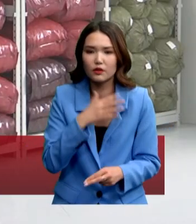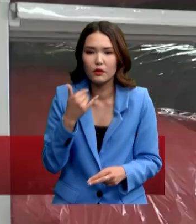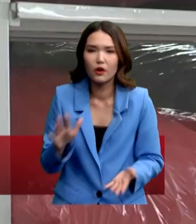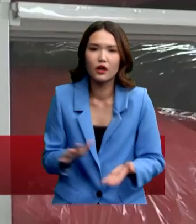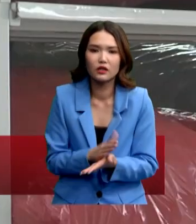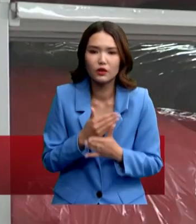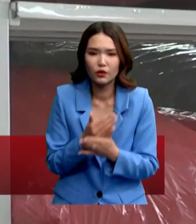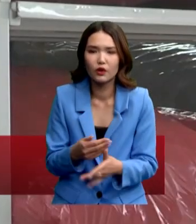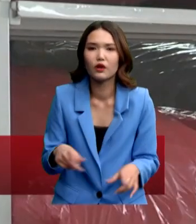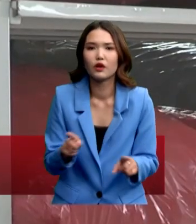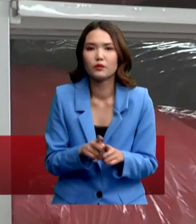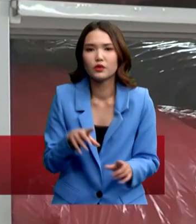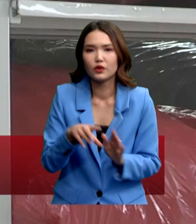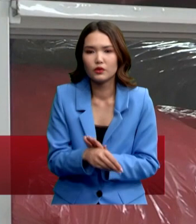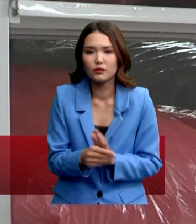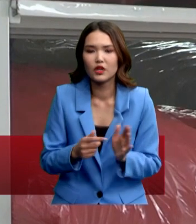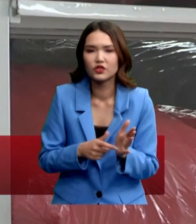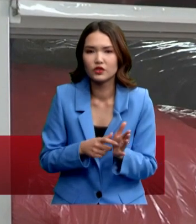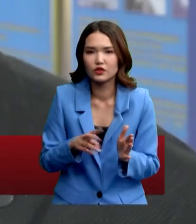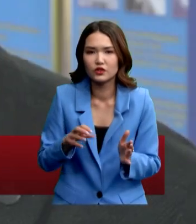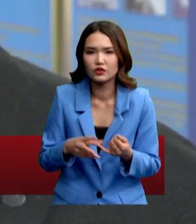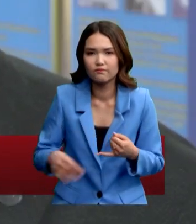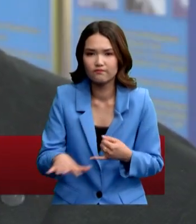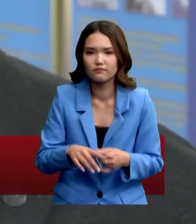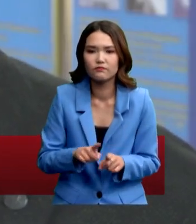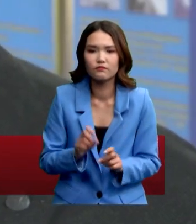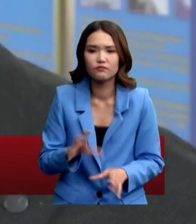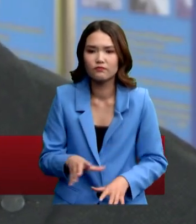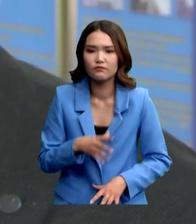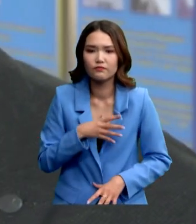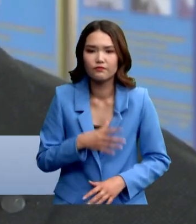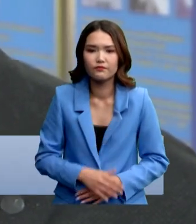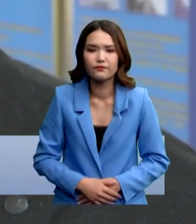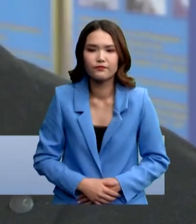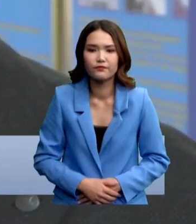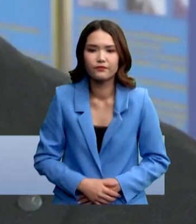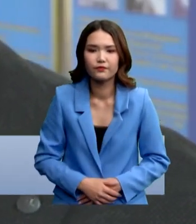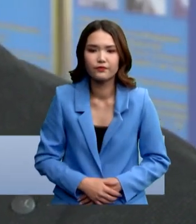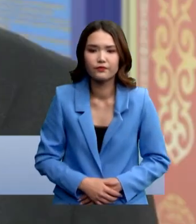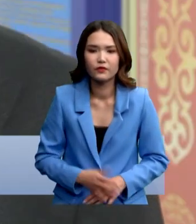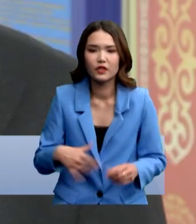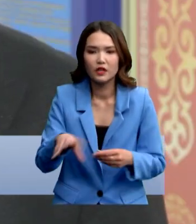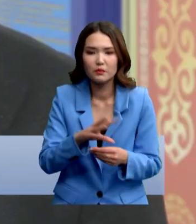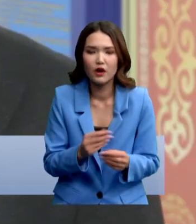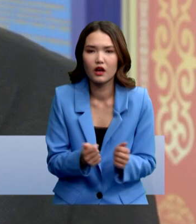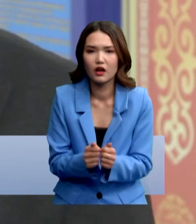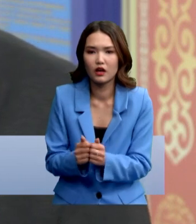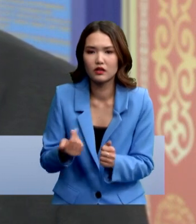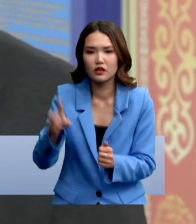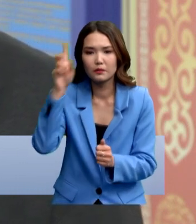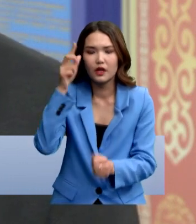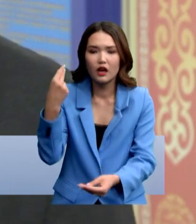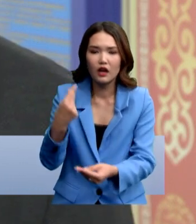көмекке мұқтаждардың арасында ЖЦ орталығы да бар. Бәрі жерде жалғыз біздің облысымыз, бүкіл республика бойынша біз мемлекеттік сатып